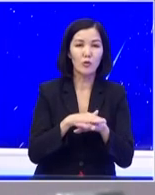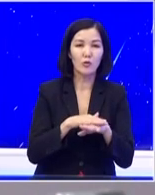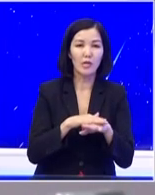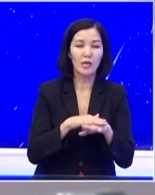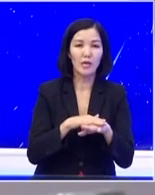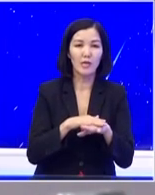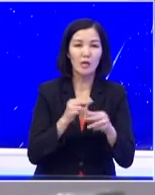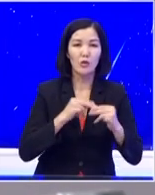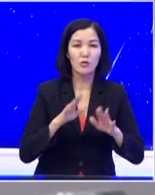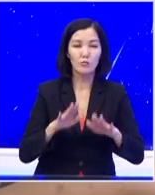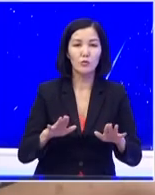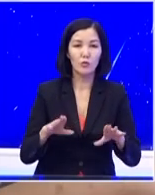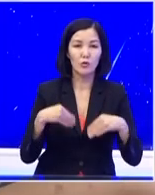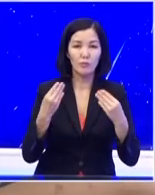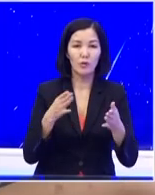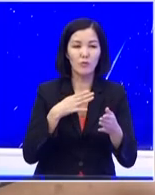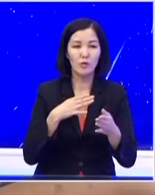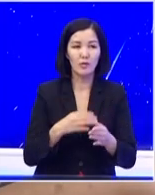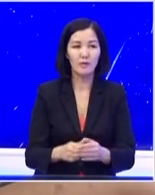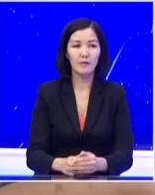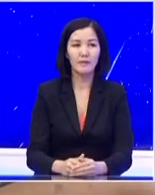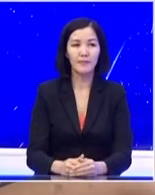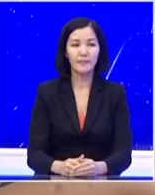жұмыс орындарын тауып беріп отыр.